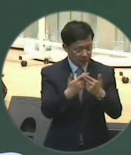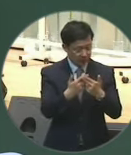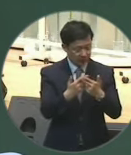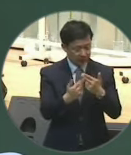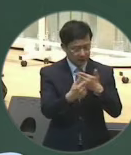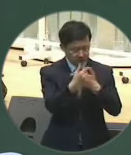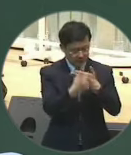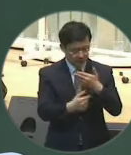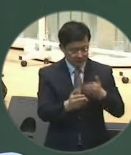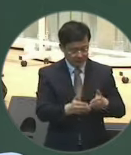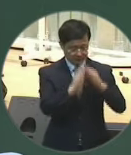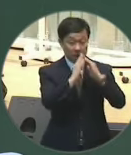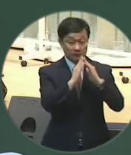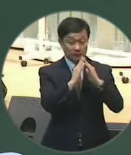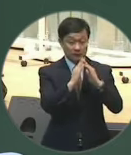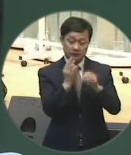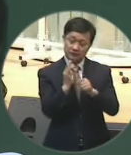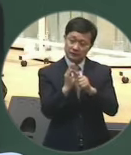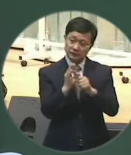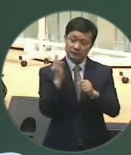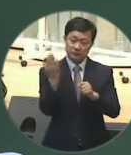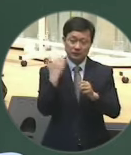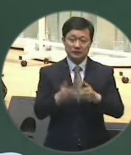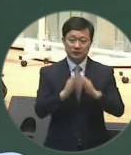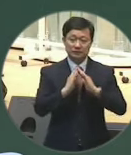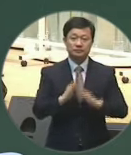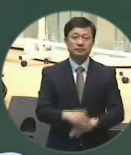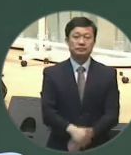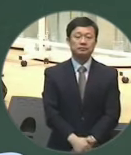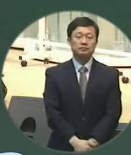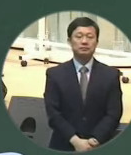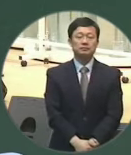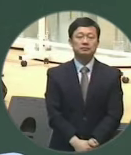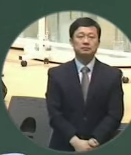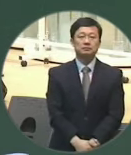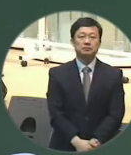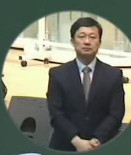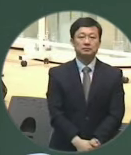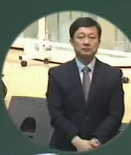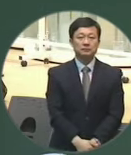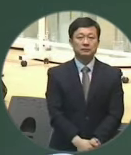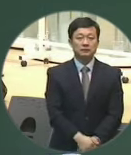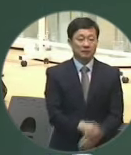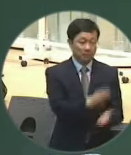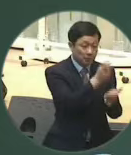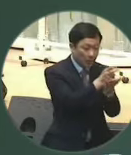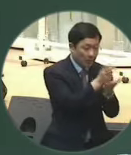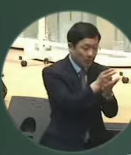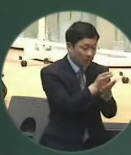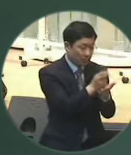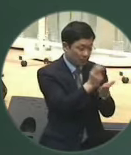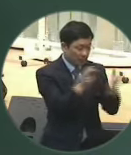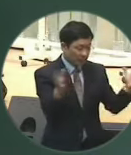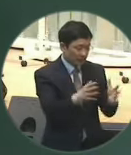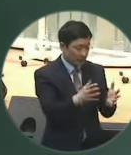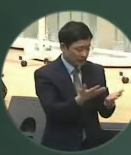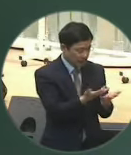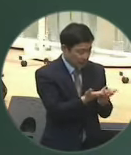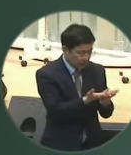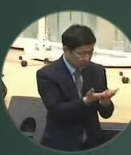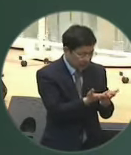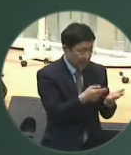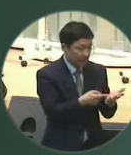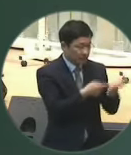전도협회 이러면은 We incorporated World Evangelization Evangelism Alliance. 그는 법을 가지고 만들었어요. And we did that according to the law.